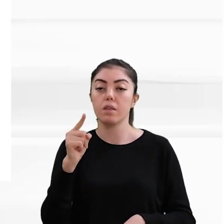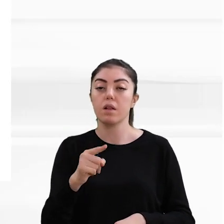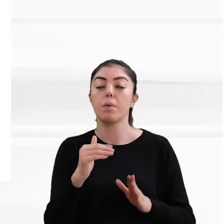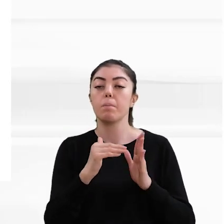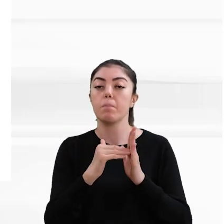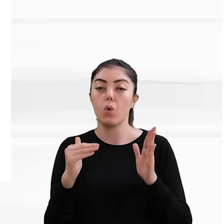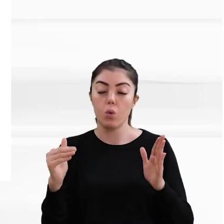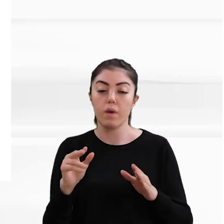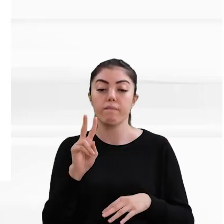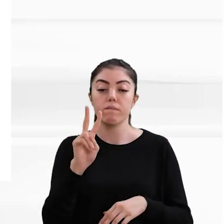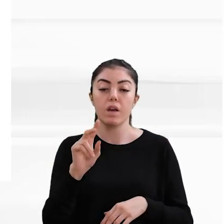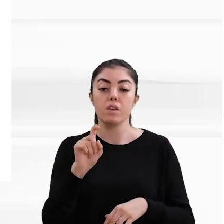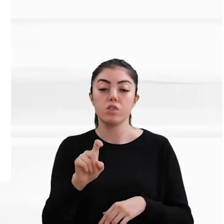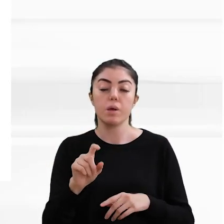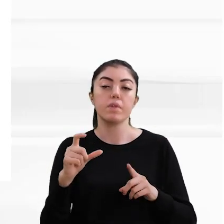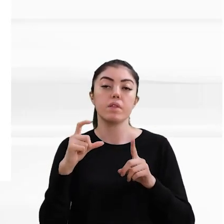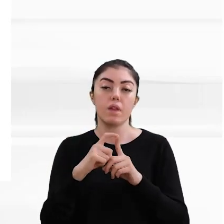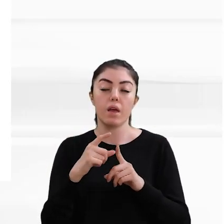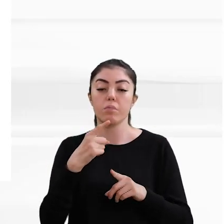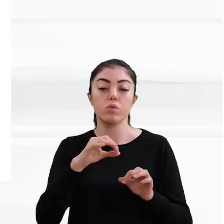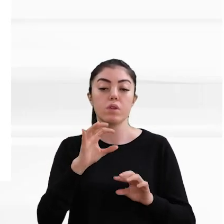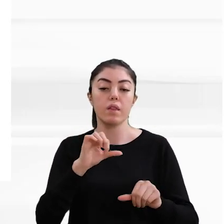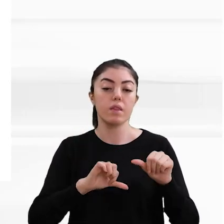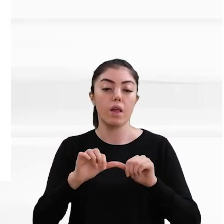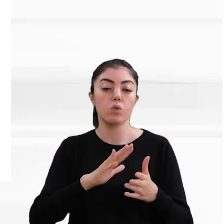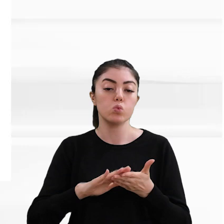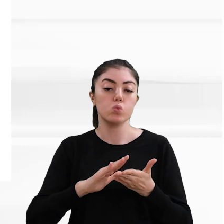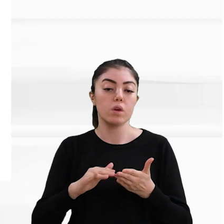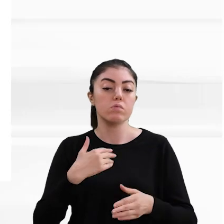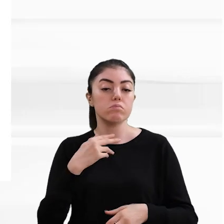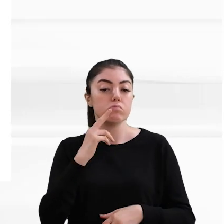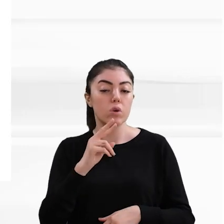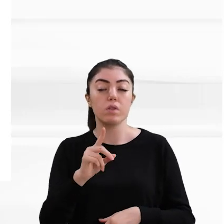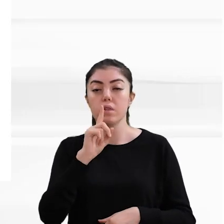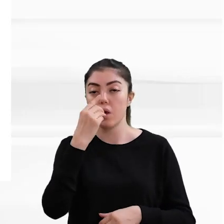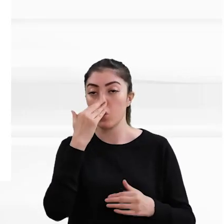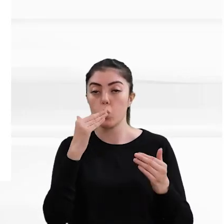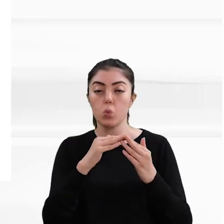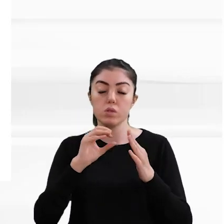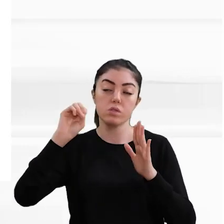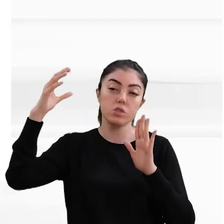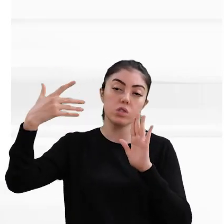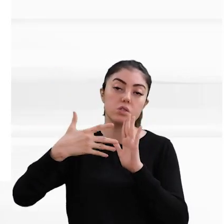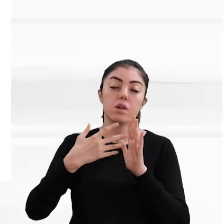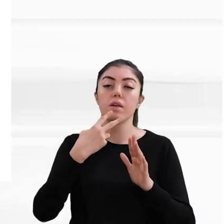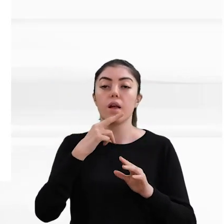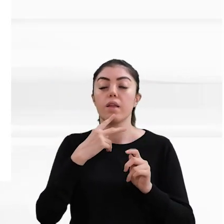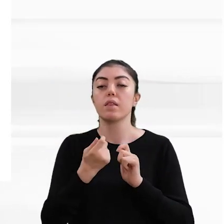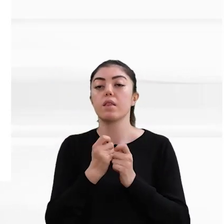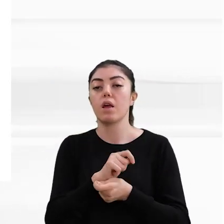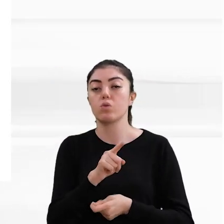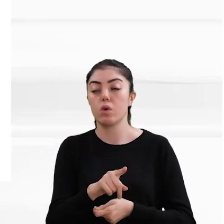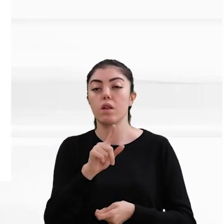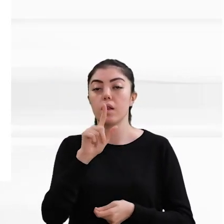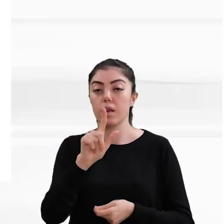L çarpı lambda bölü D çarpı ne? Bakın burada deney düzeninde sadece kullanılan